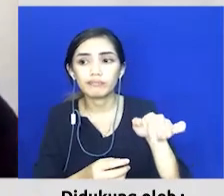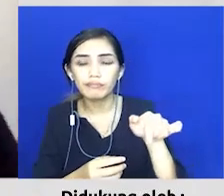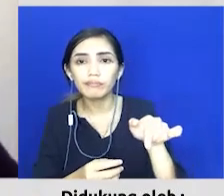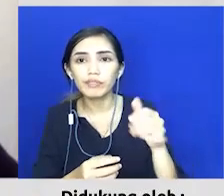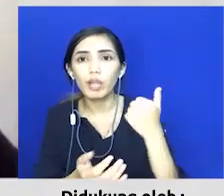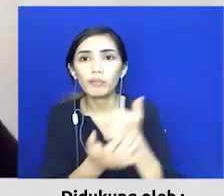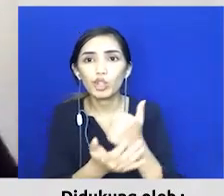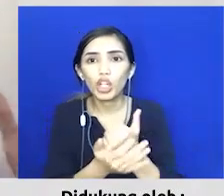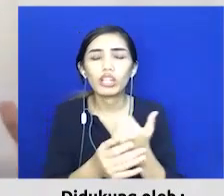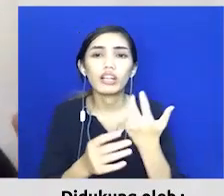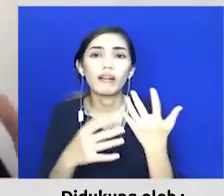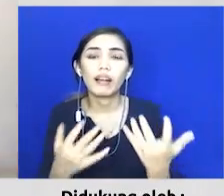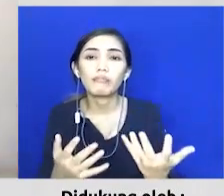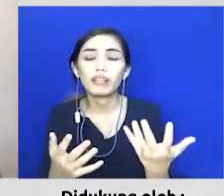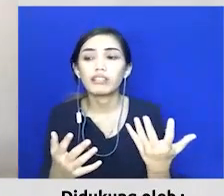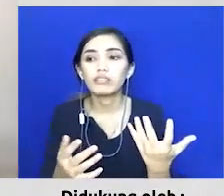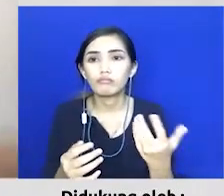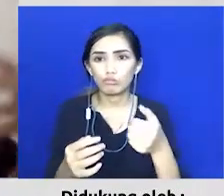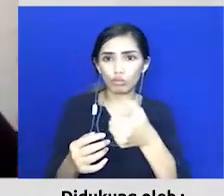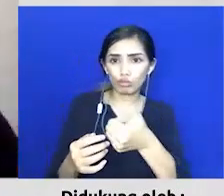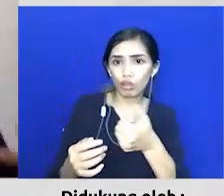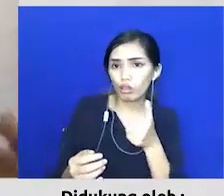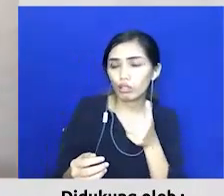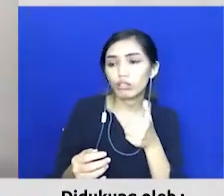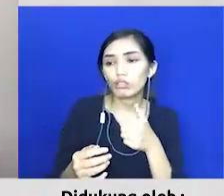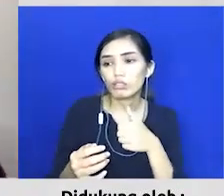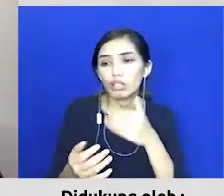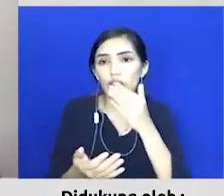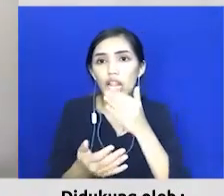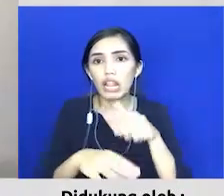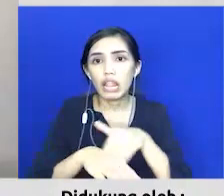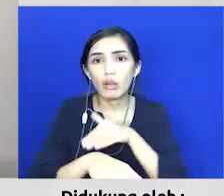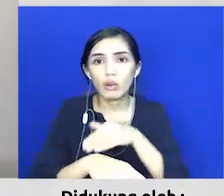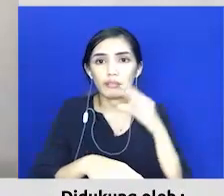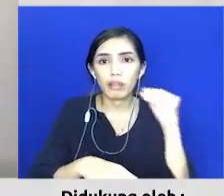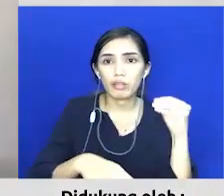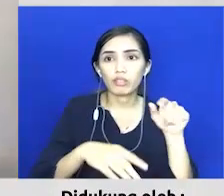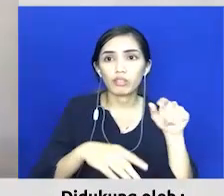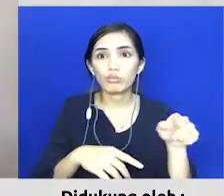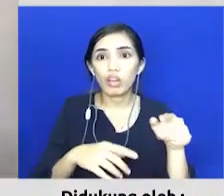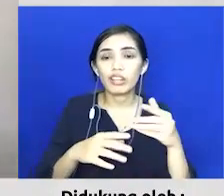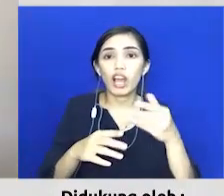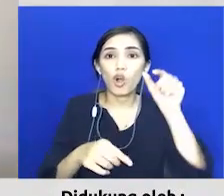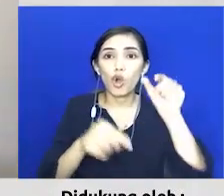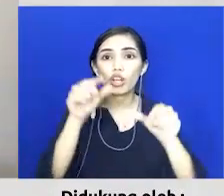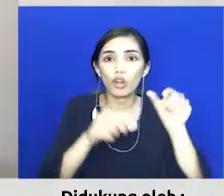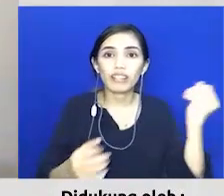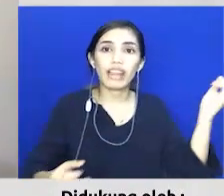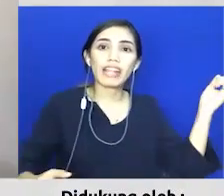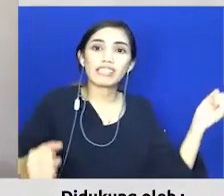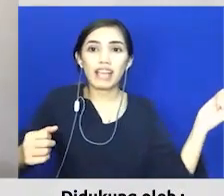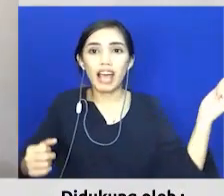orang dansa pakai potong bebek angsa gitu ya kan, yang sangat ini anak muda pada saat itu ya begini gitu, itu